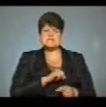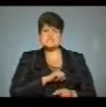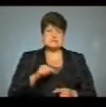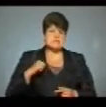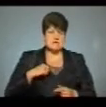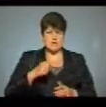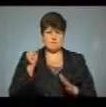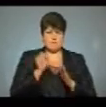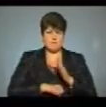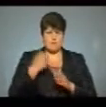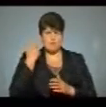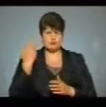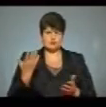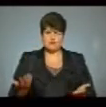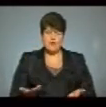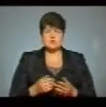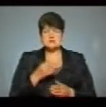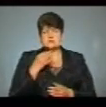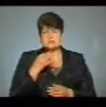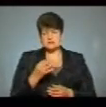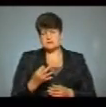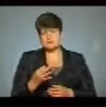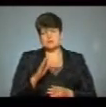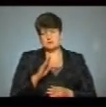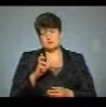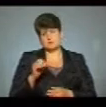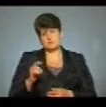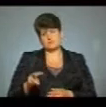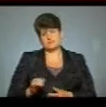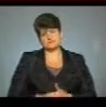пресофіцер Південного територіального управління Нацгвардії України Володимир Білов.